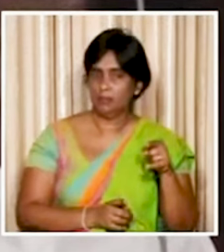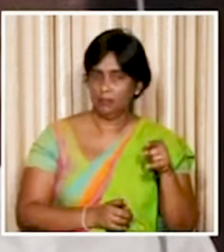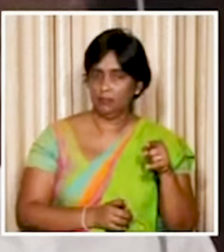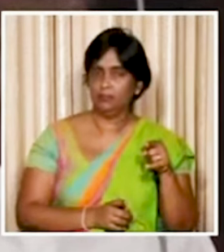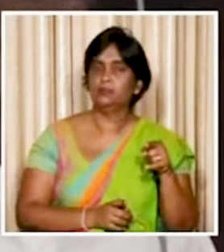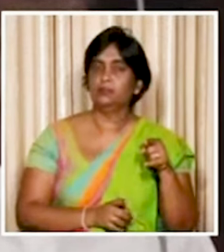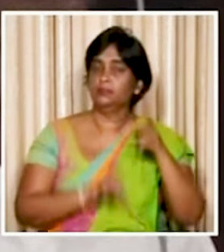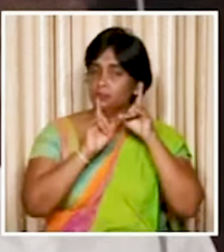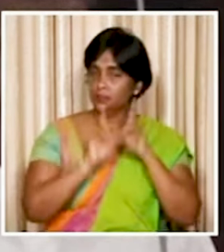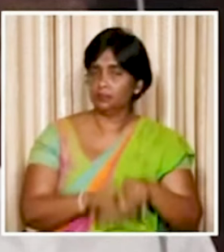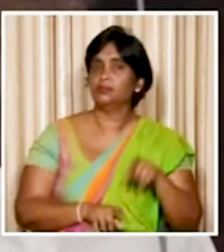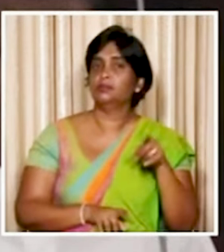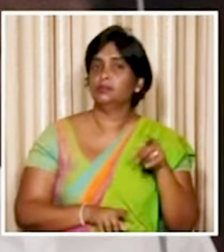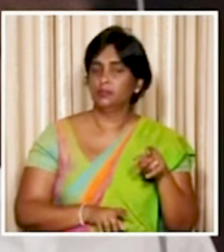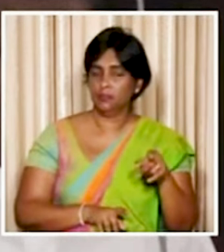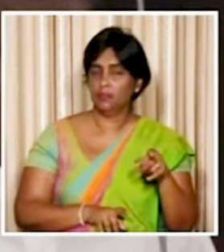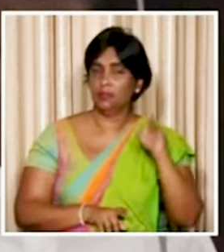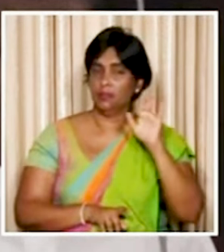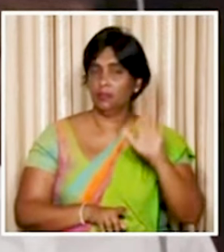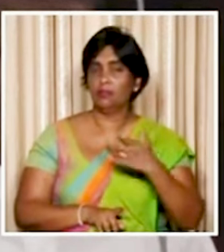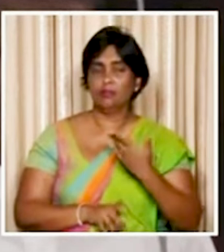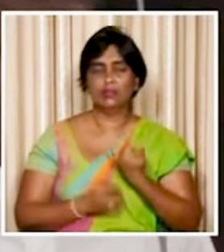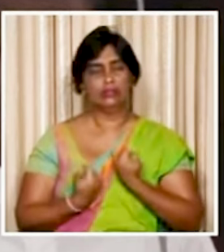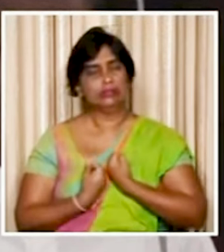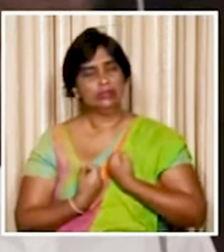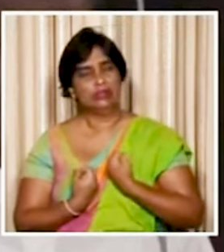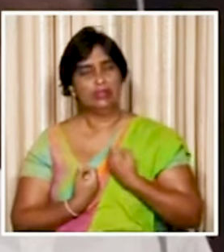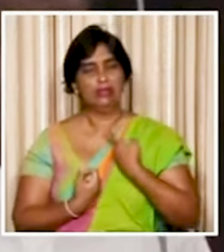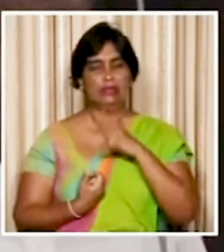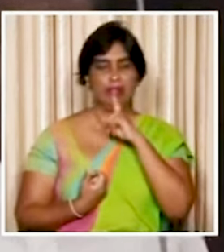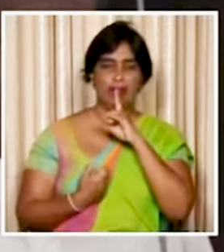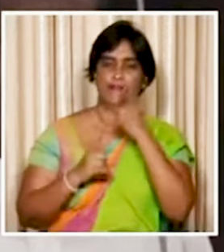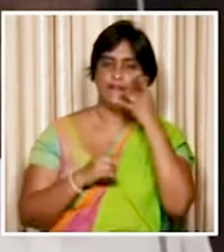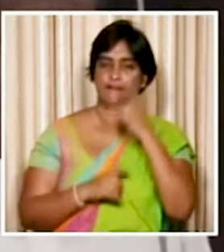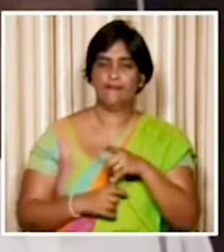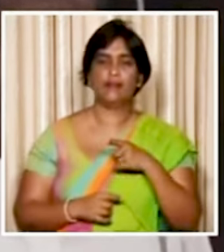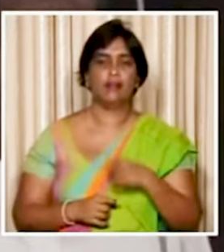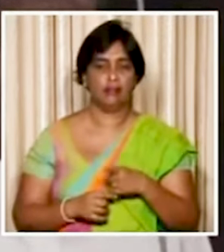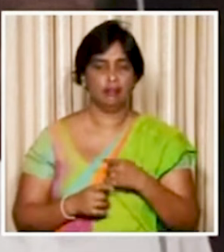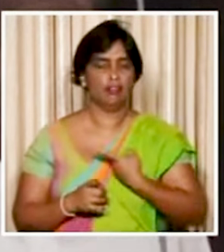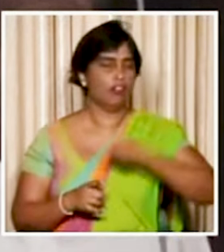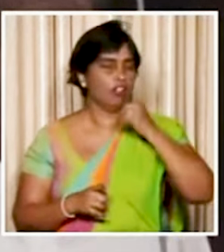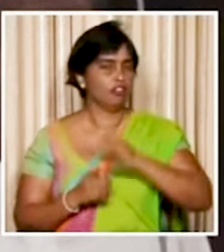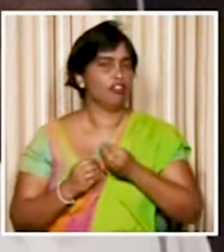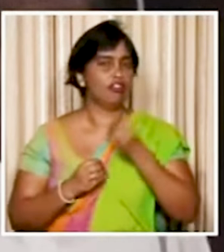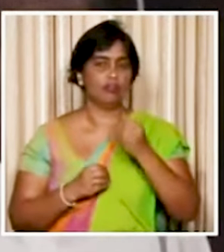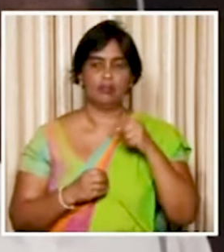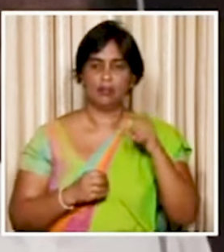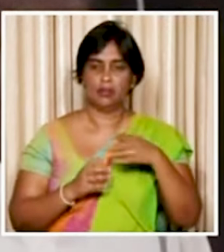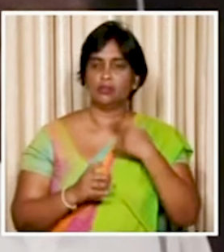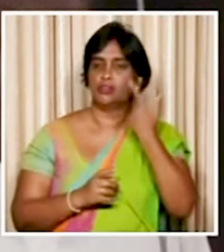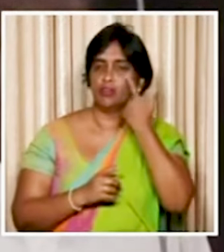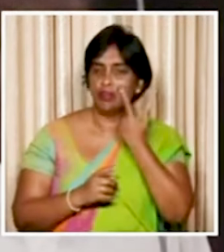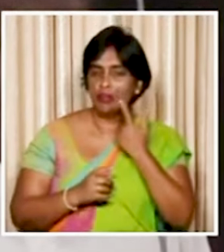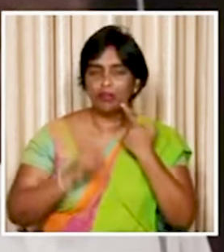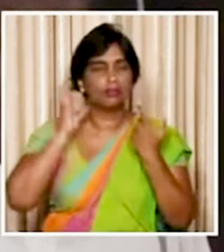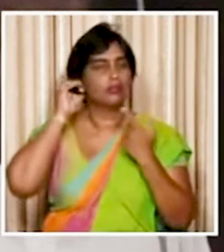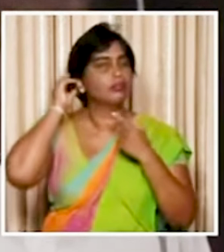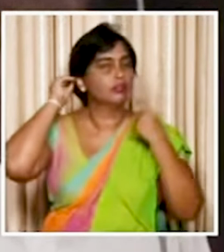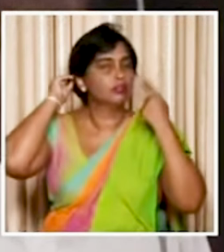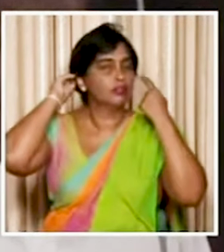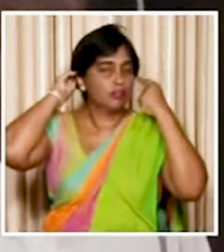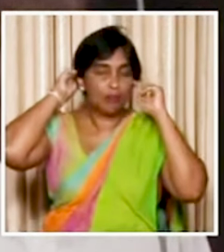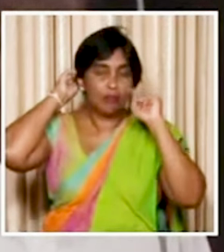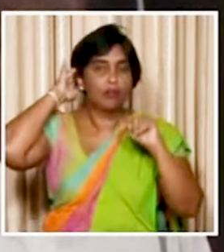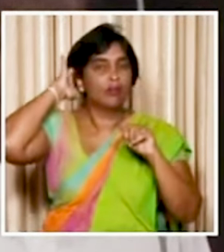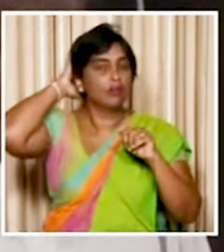தீர்ப்புகளை மீள்பரிசீலனை செய்து அவர்களை கருணை அடிப்படையில், அவர்கள் 15 வடங்களுக்கு மேற்பட்டவர்களாக இருக்கிறார்கள்,